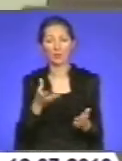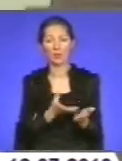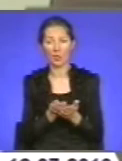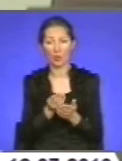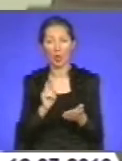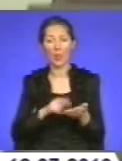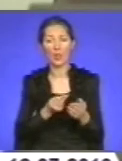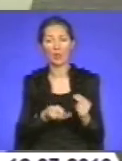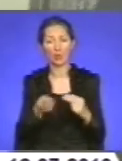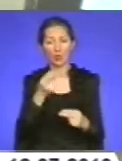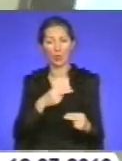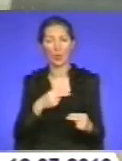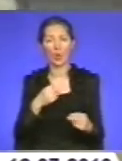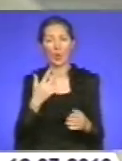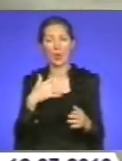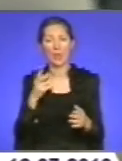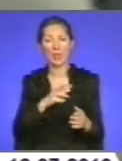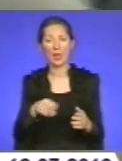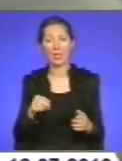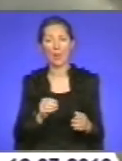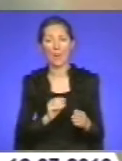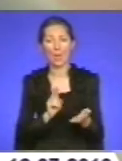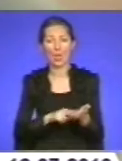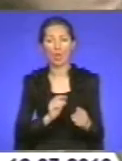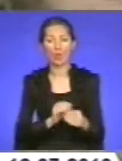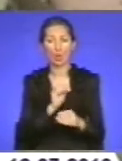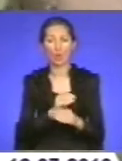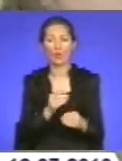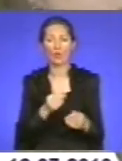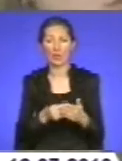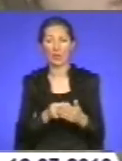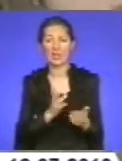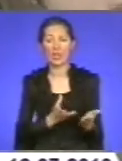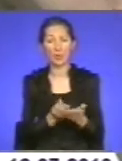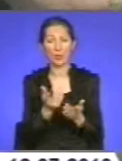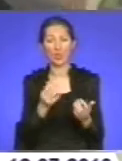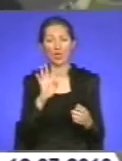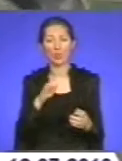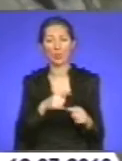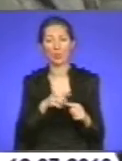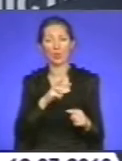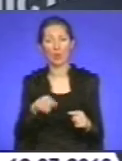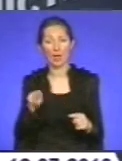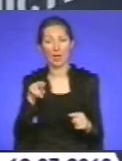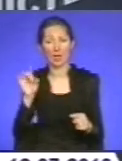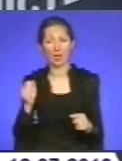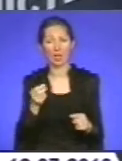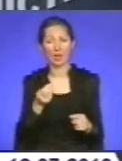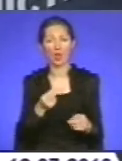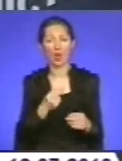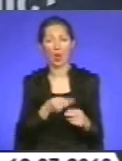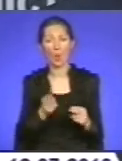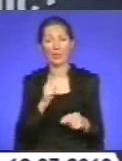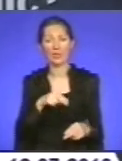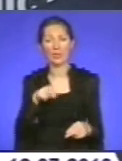гривень податку на додану вартість. Не виплатили підприємствам ще 4,5 мільярди гривень компенсації ПДВ. Уряд